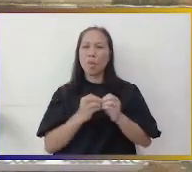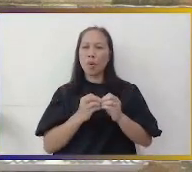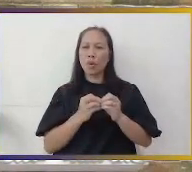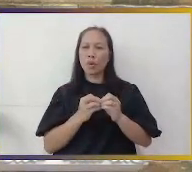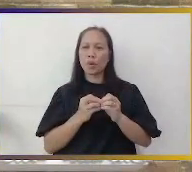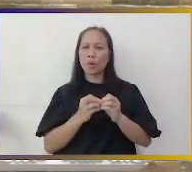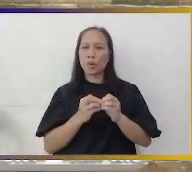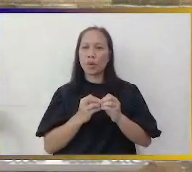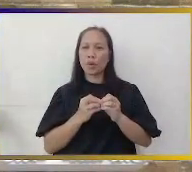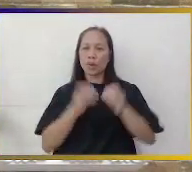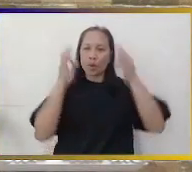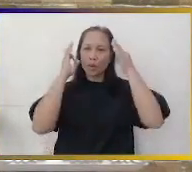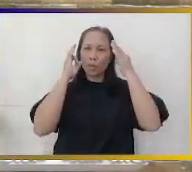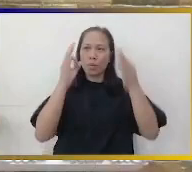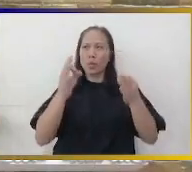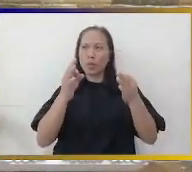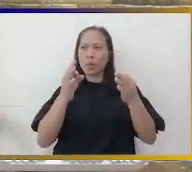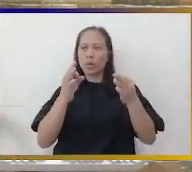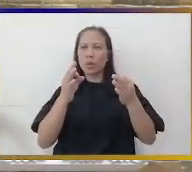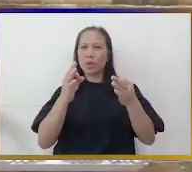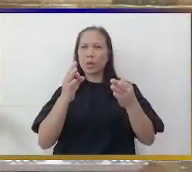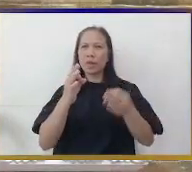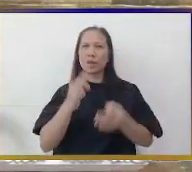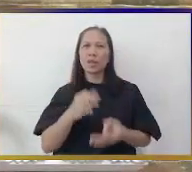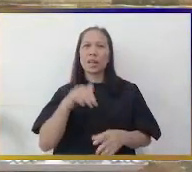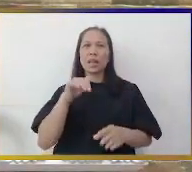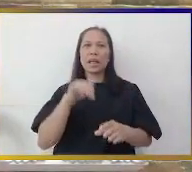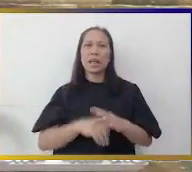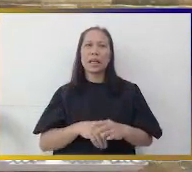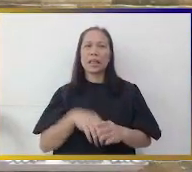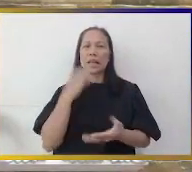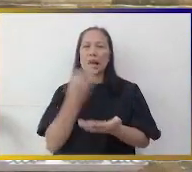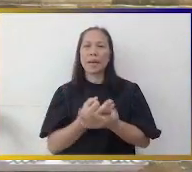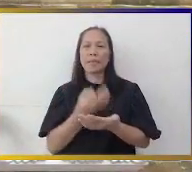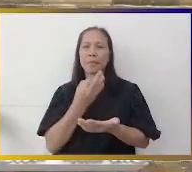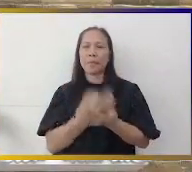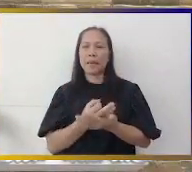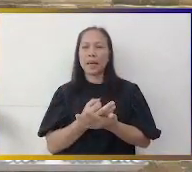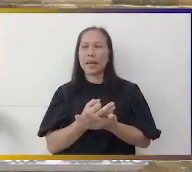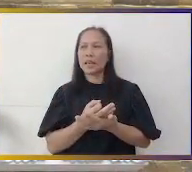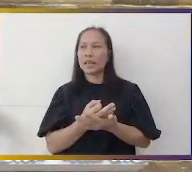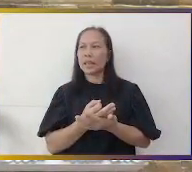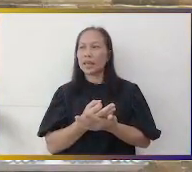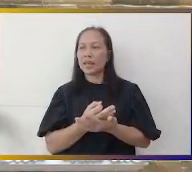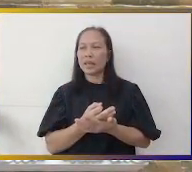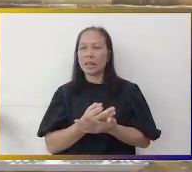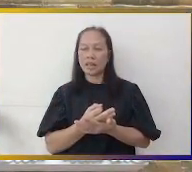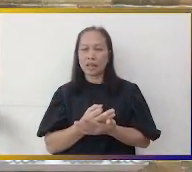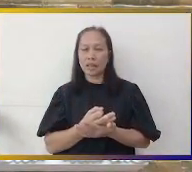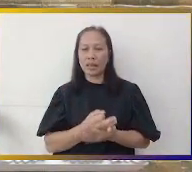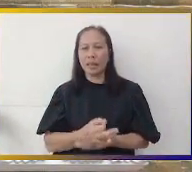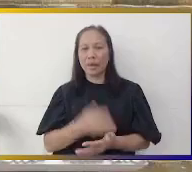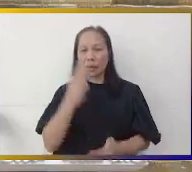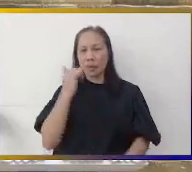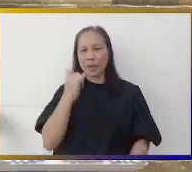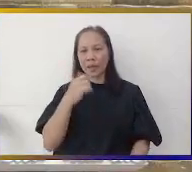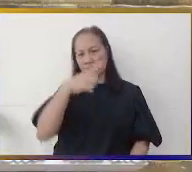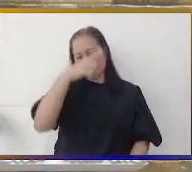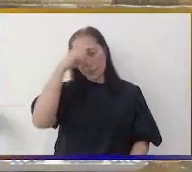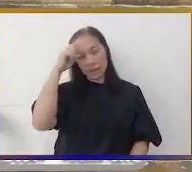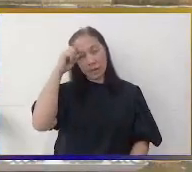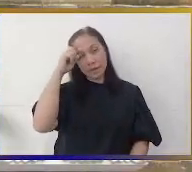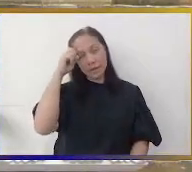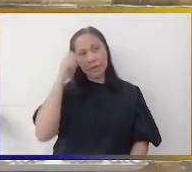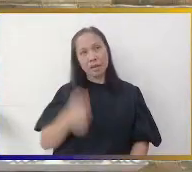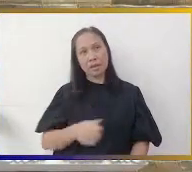doon sa kanilang pagkakaperahan Kaya nga mga kapatid kung bakit ko po sinasabi sa inyo yan It's because tandaan niyo